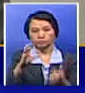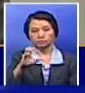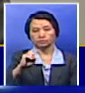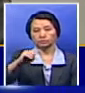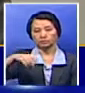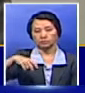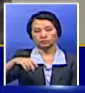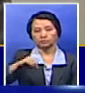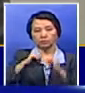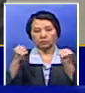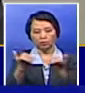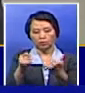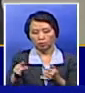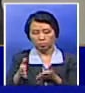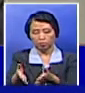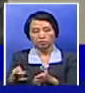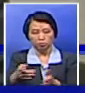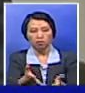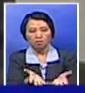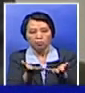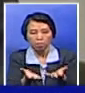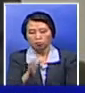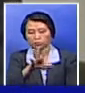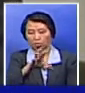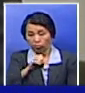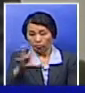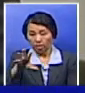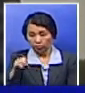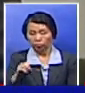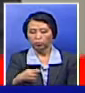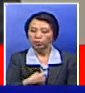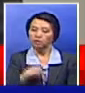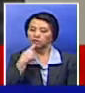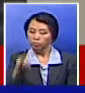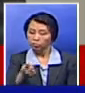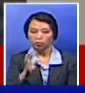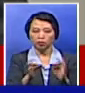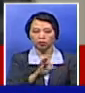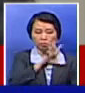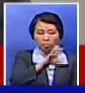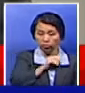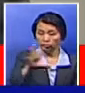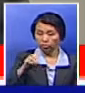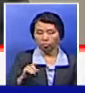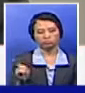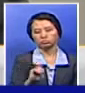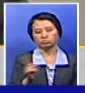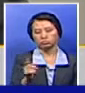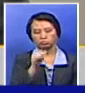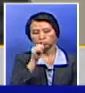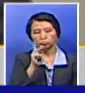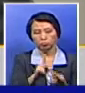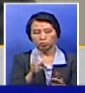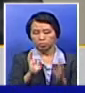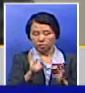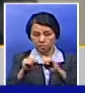operator tu, dia minta 50-50, kita kata kalau 50-50 tidak praktikal, kerana kalau sebuah